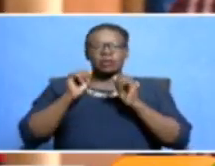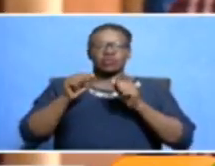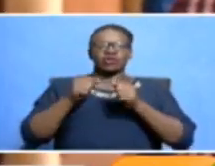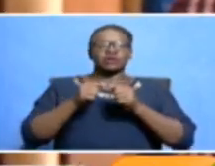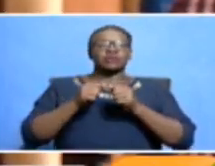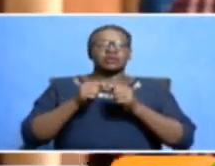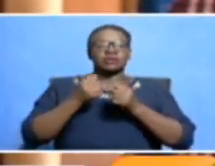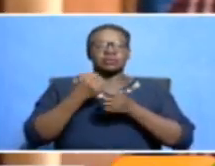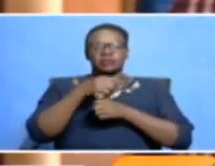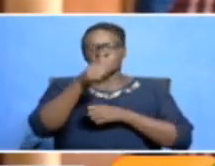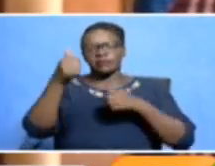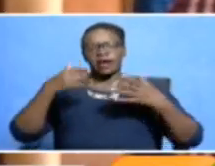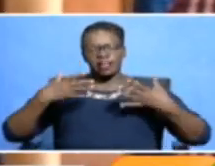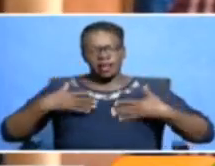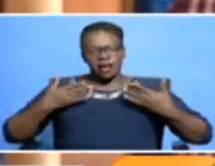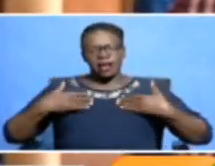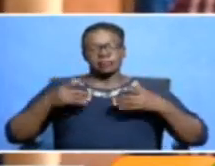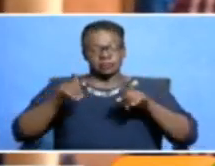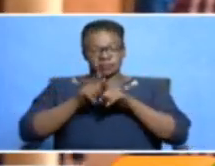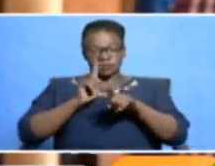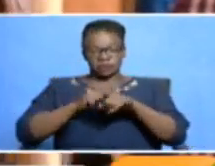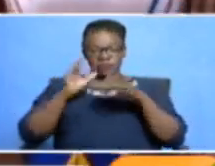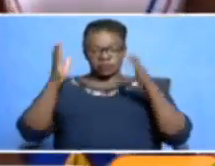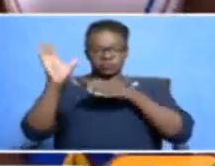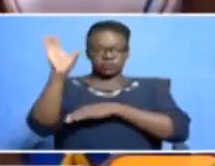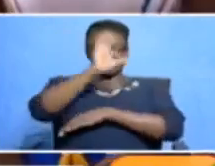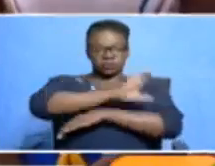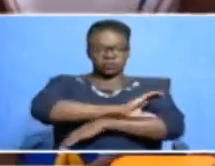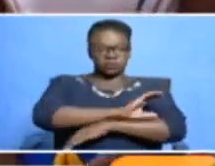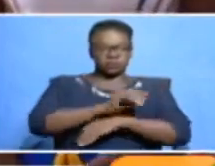somebody smile during this time of Christmas.